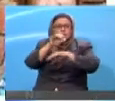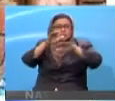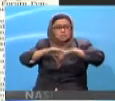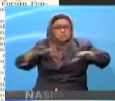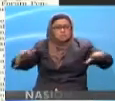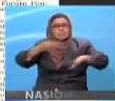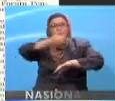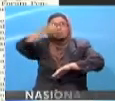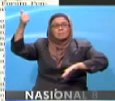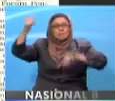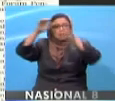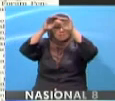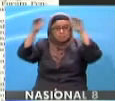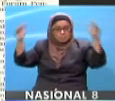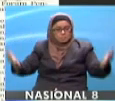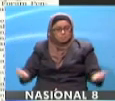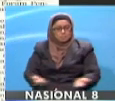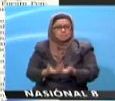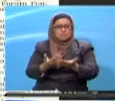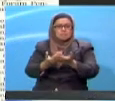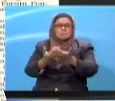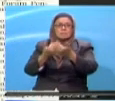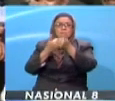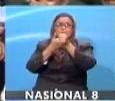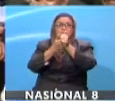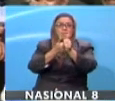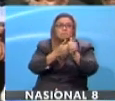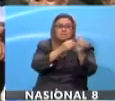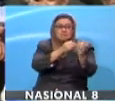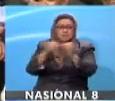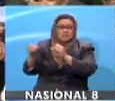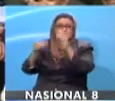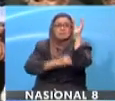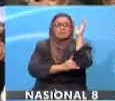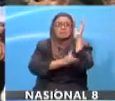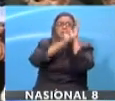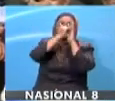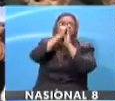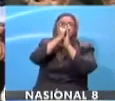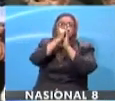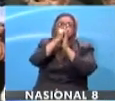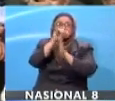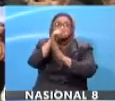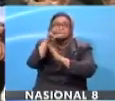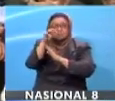global anjuran Yayasan Vaki Germs. To all teachers in Malaysia,